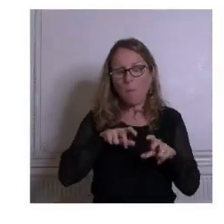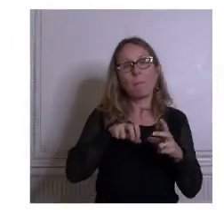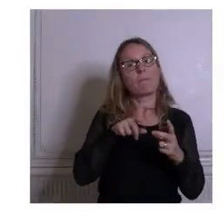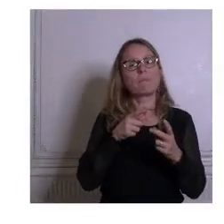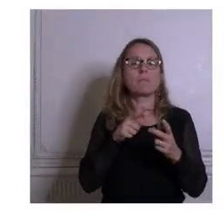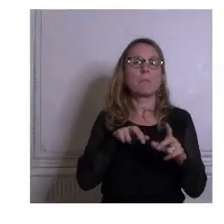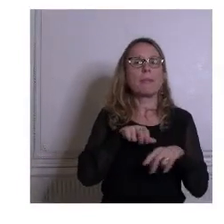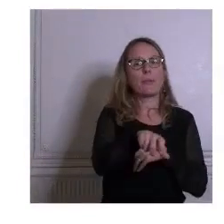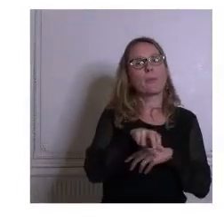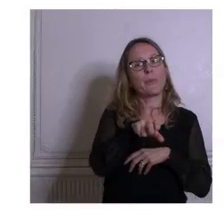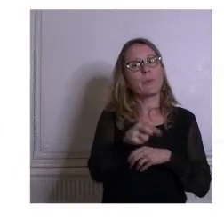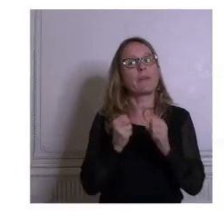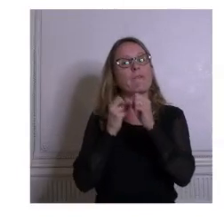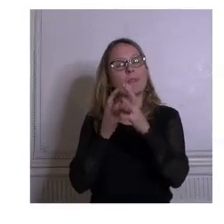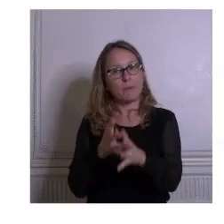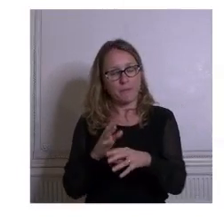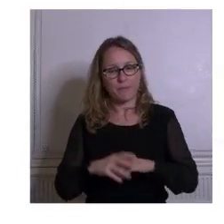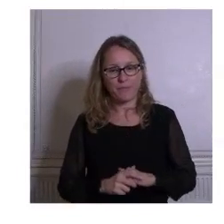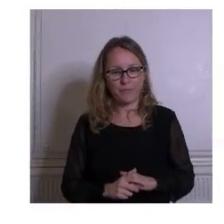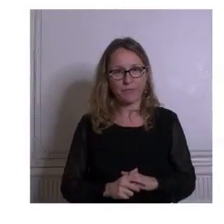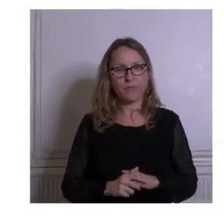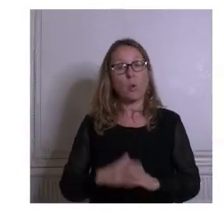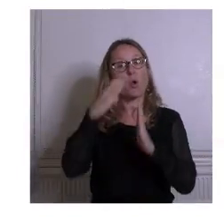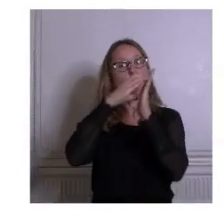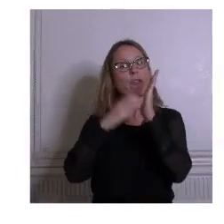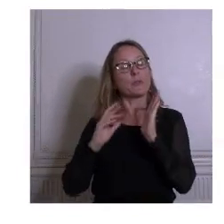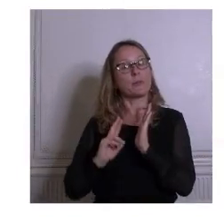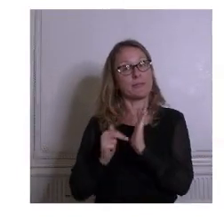conseillers municipaux sans délégation, à l'exception de Monsieur le Sénateur.